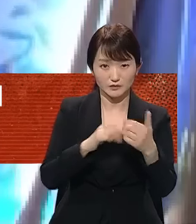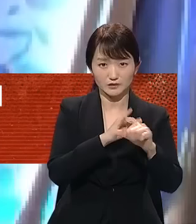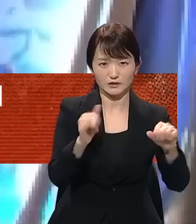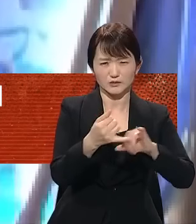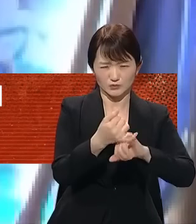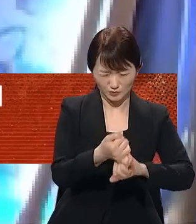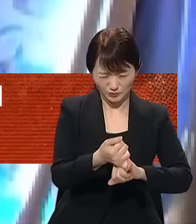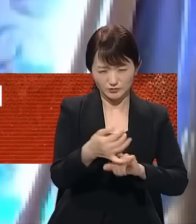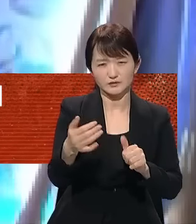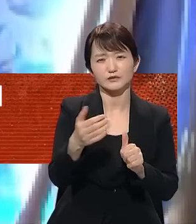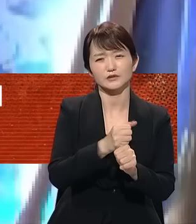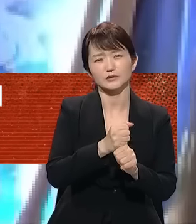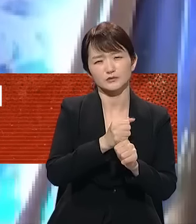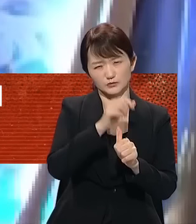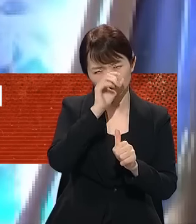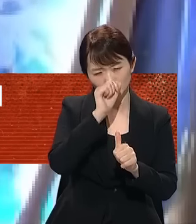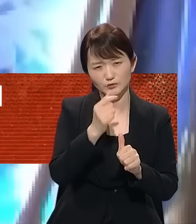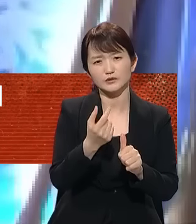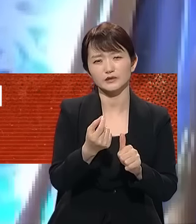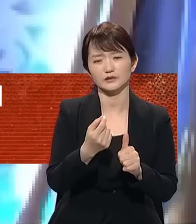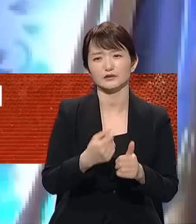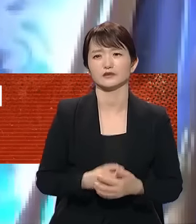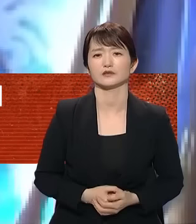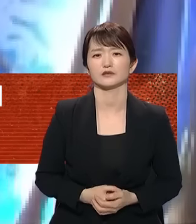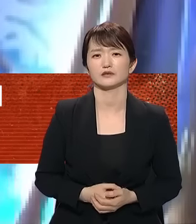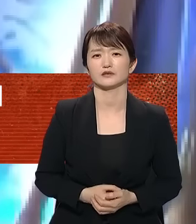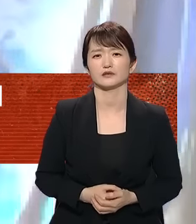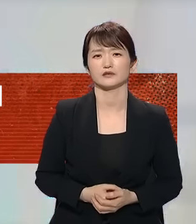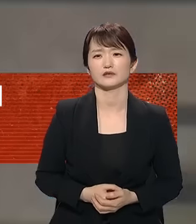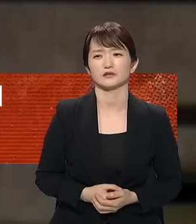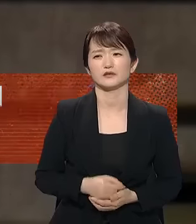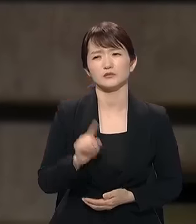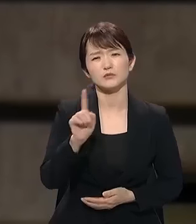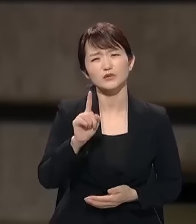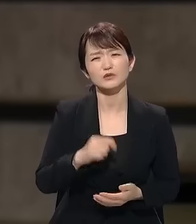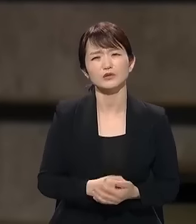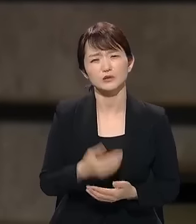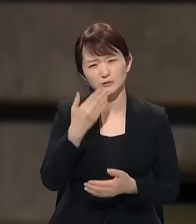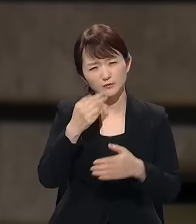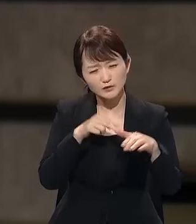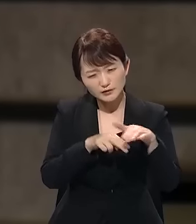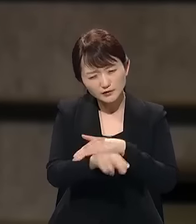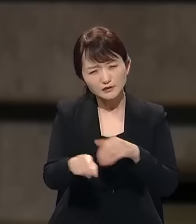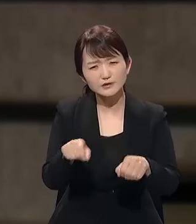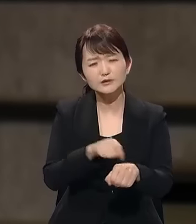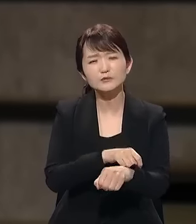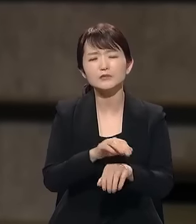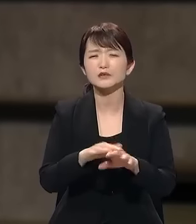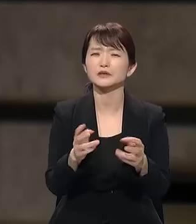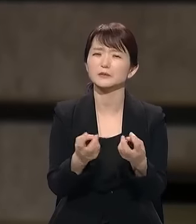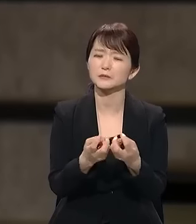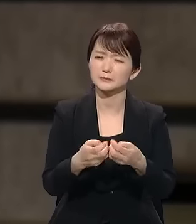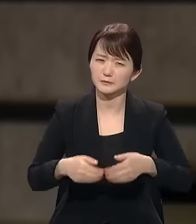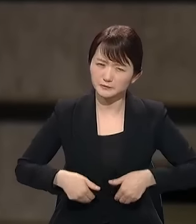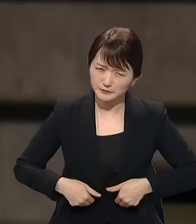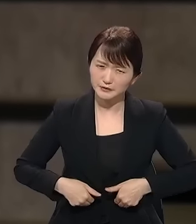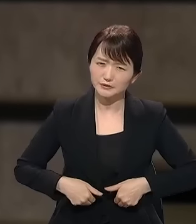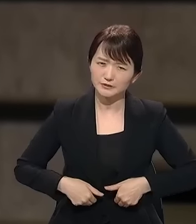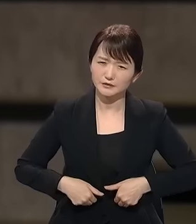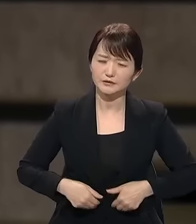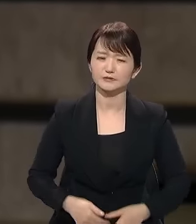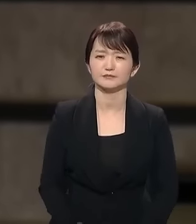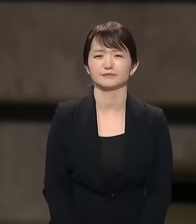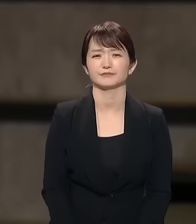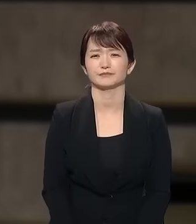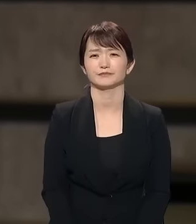잡았으면 좋겠다라고 제보를 하신 건데요. 예. 이거 언제까지일 겁니까? 뭔가 이 먹튀에 대한 특단의 대책이 필요한 그런 시점이 아닌가라고 생각이